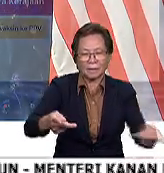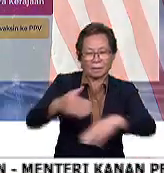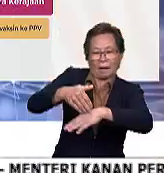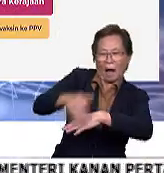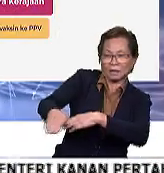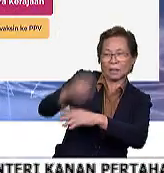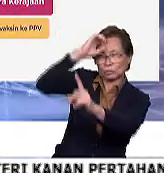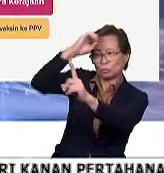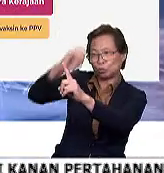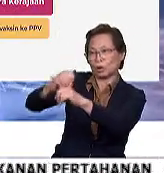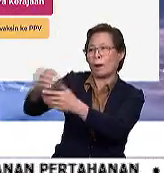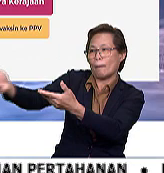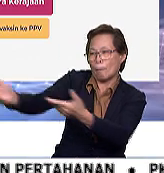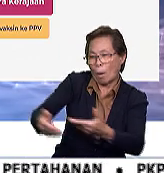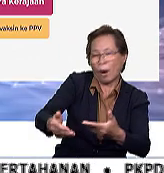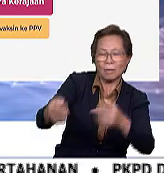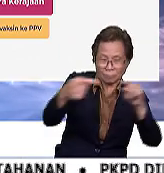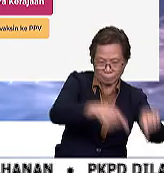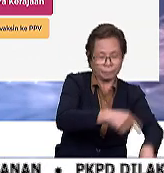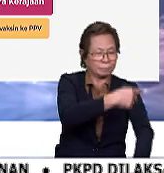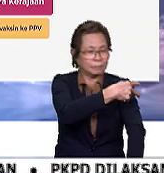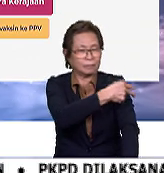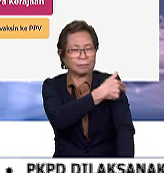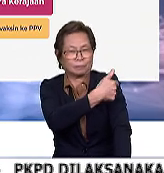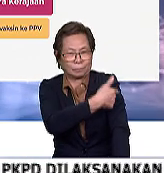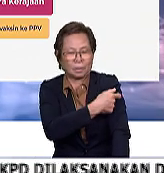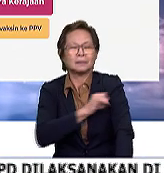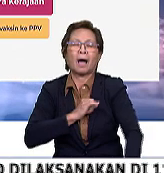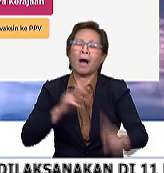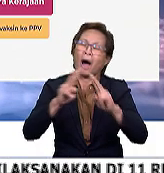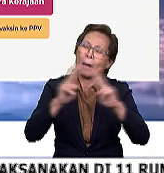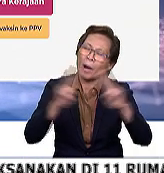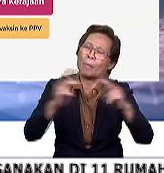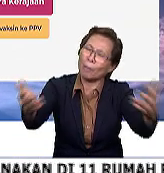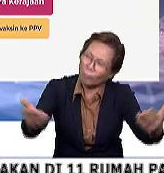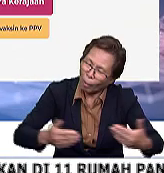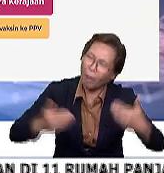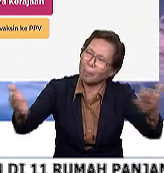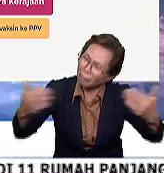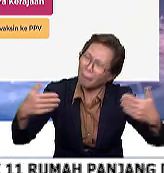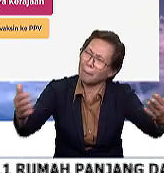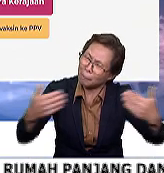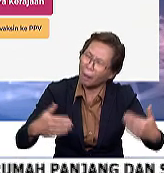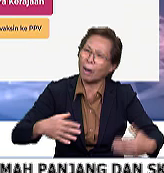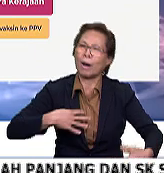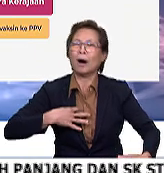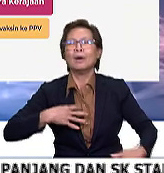bagi tujuan ini dan saya amat mengandung Anukan kerjasama pihak swasta enjoy